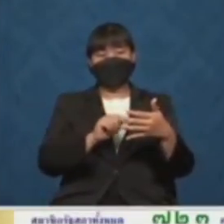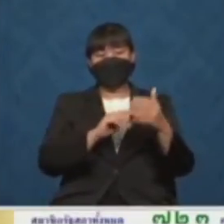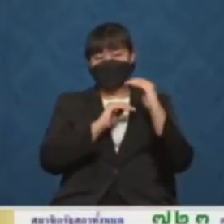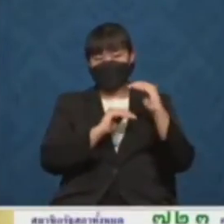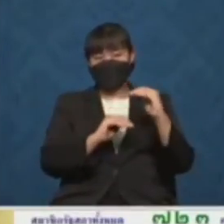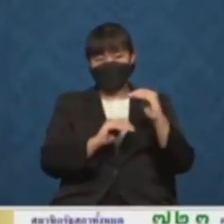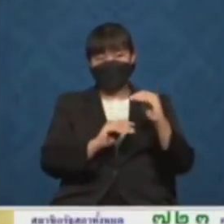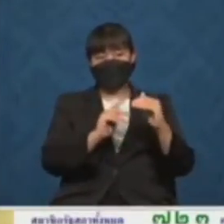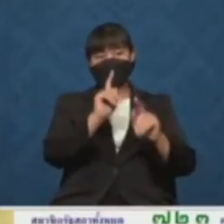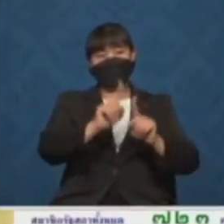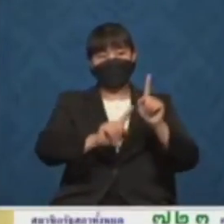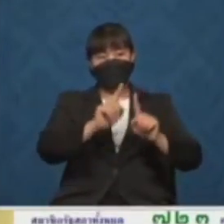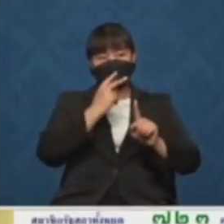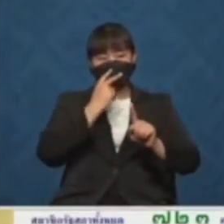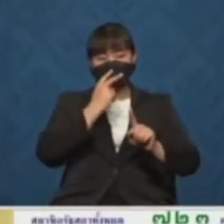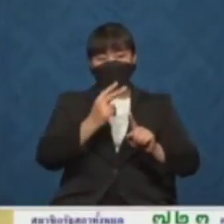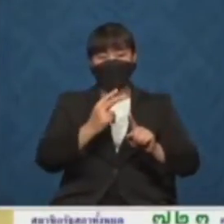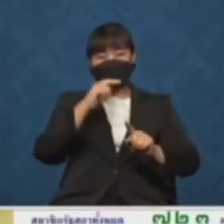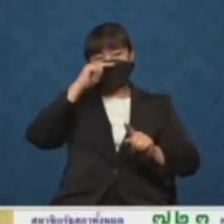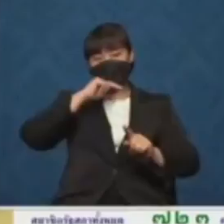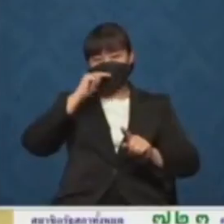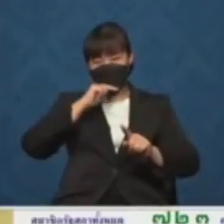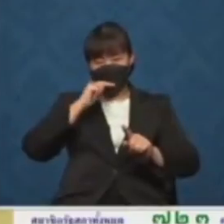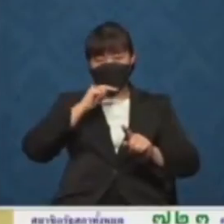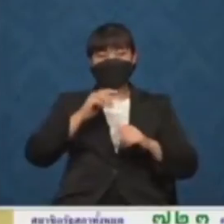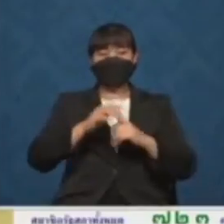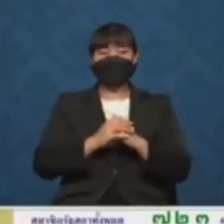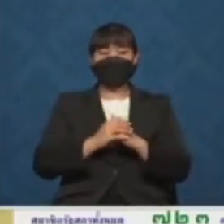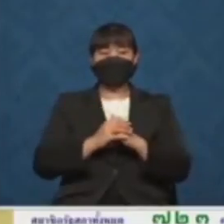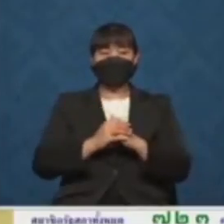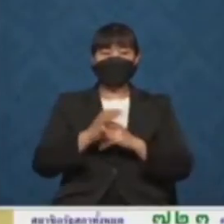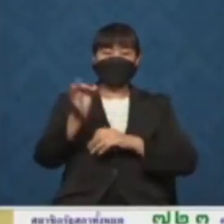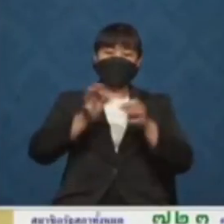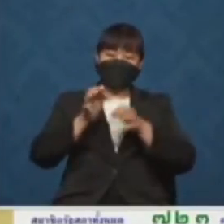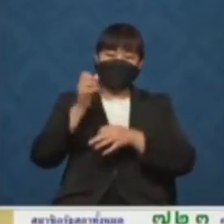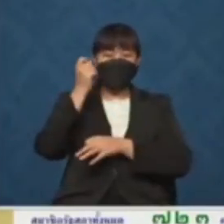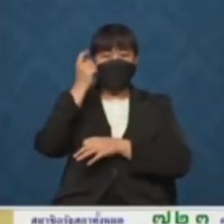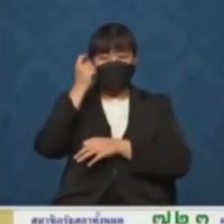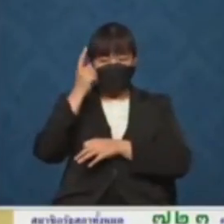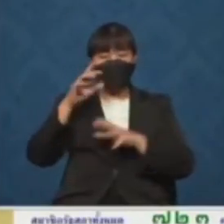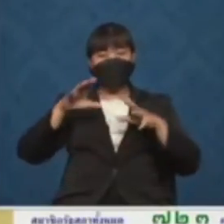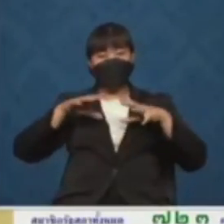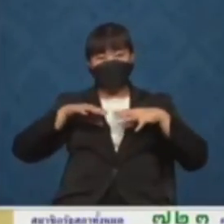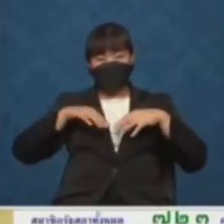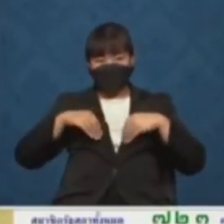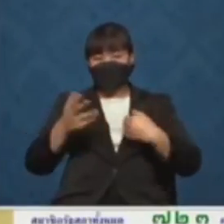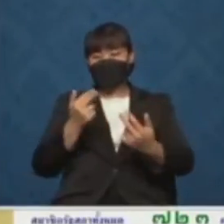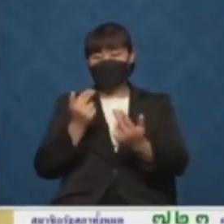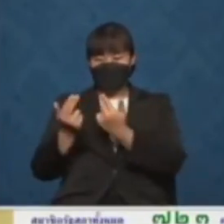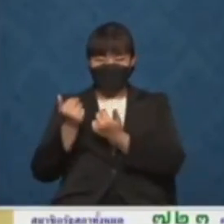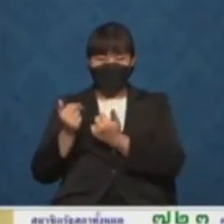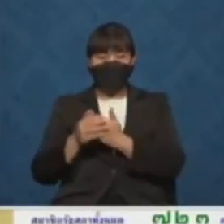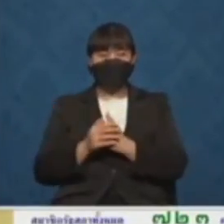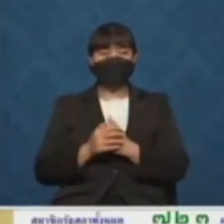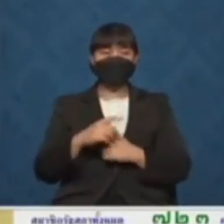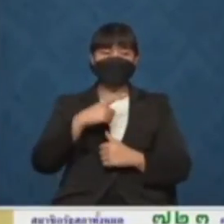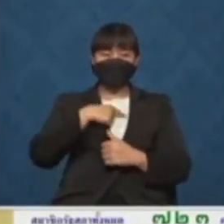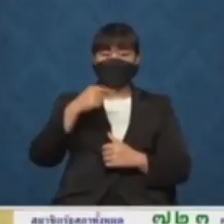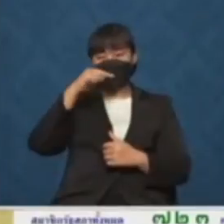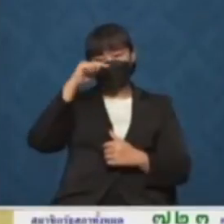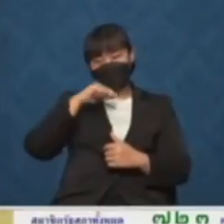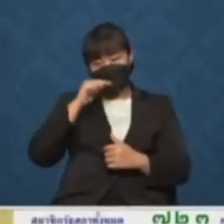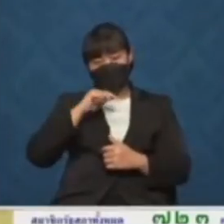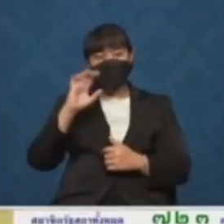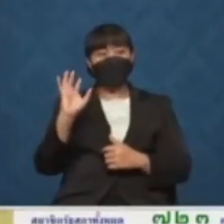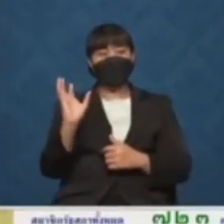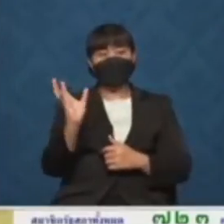ให้ดูจากระดับคามสำเร็จของไทยนการสร้างความเข้าใจการยอมรับ ภาพรับ และความนิยมไทยในสากลด้วยอ